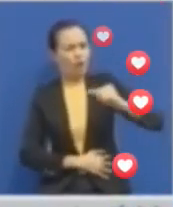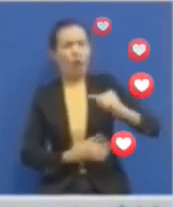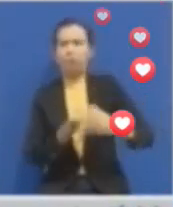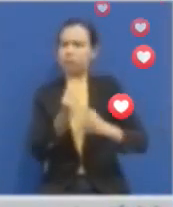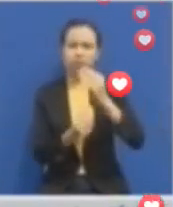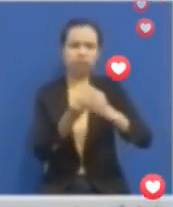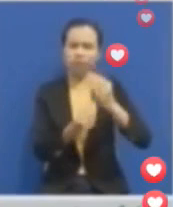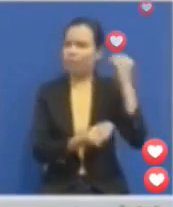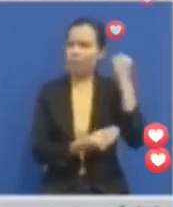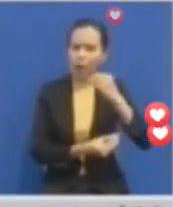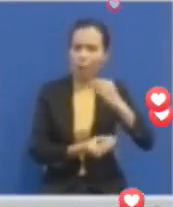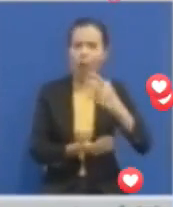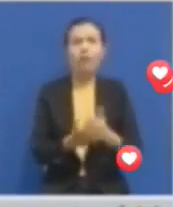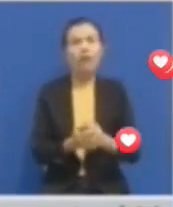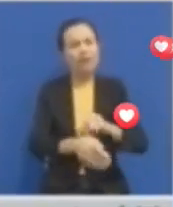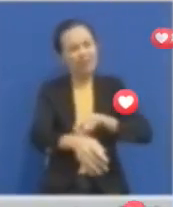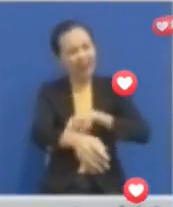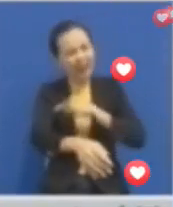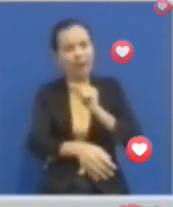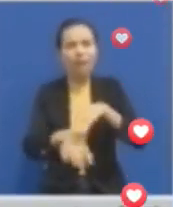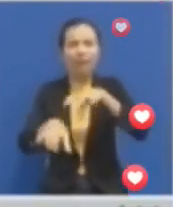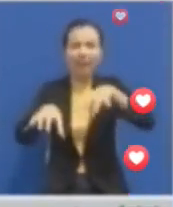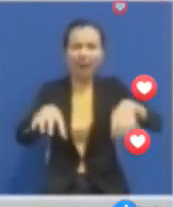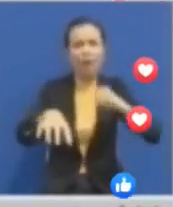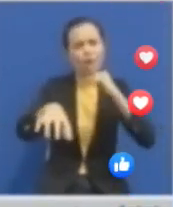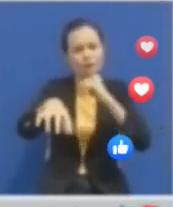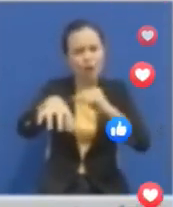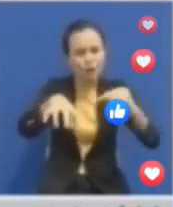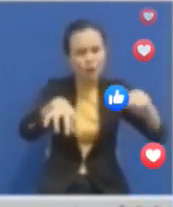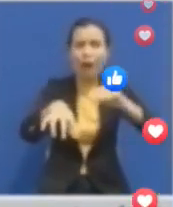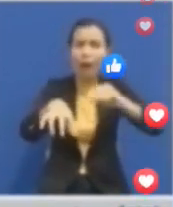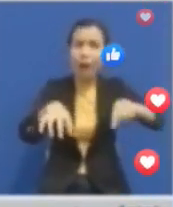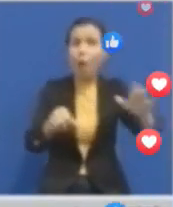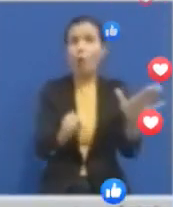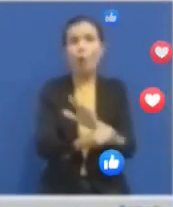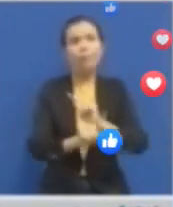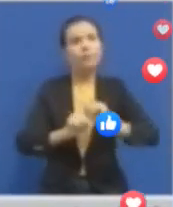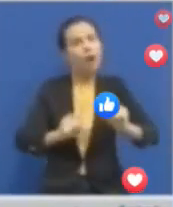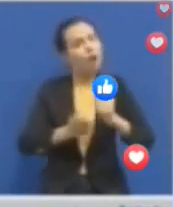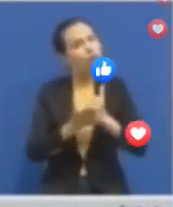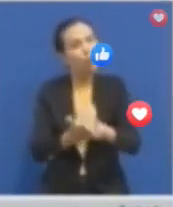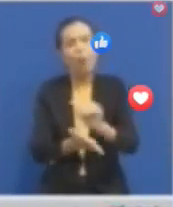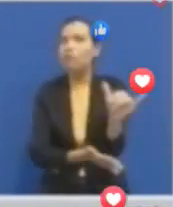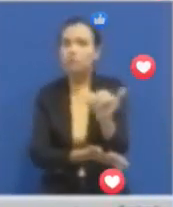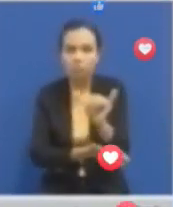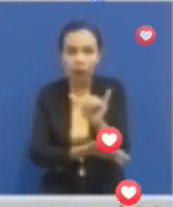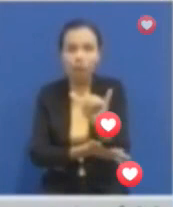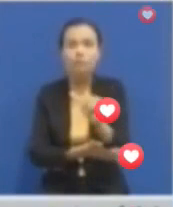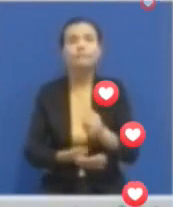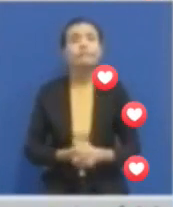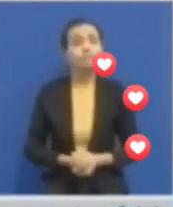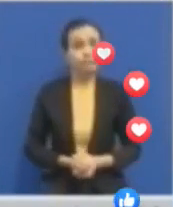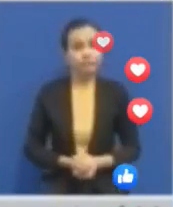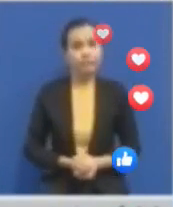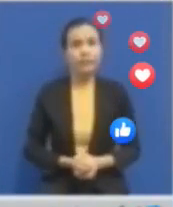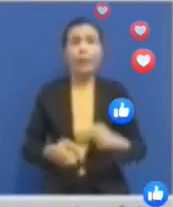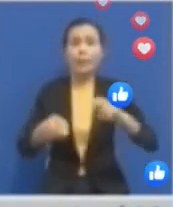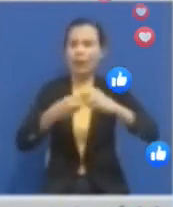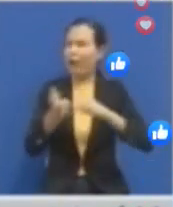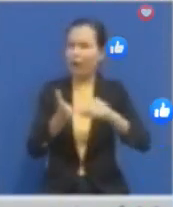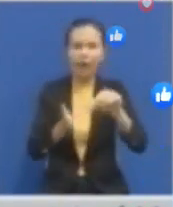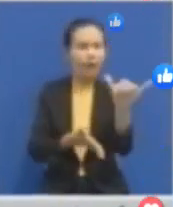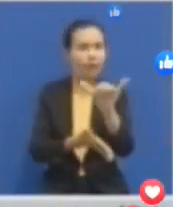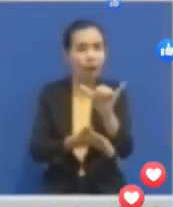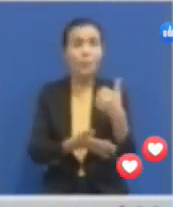เรียนไปตามหน่วยงานต่างๆเนี่ยทุกหน่วยงานเลยแต่ไม่ได้รับการช่วยเหลือนะคะแล้วก็แก้ไขคือว่